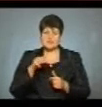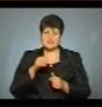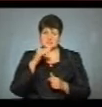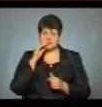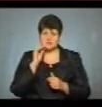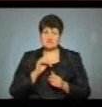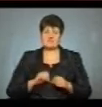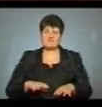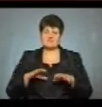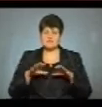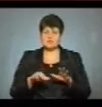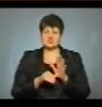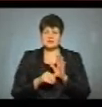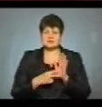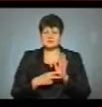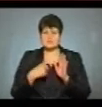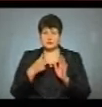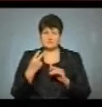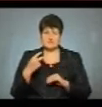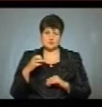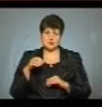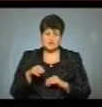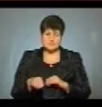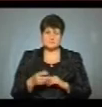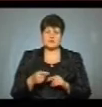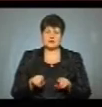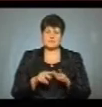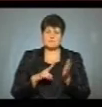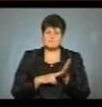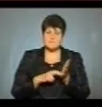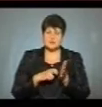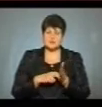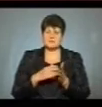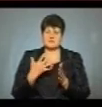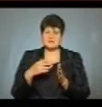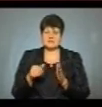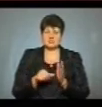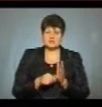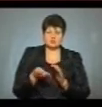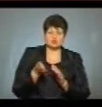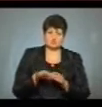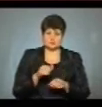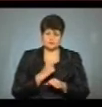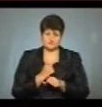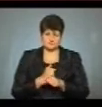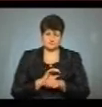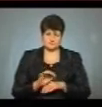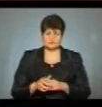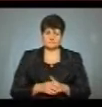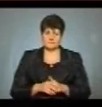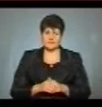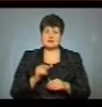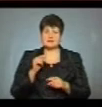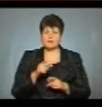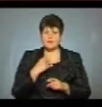у 60-70-х роках 20-го століття. Тираж марки та конверта – 56 екземплярів, розповів краєзнавець Сергій Ткачов. За